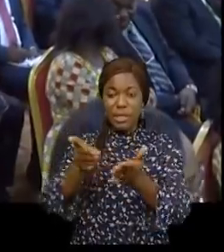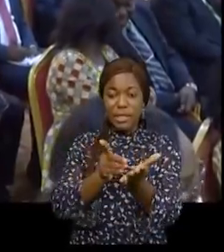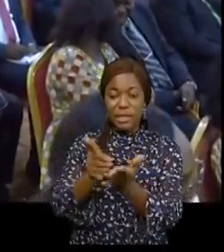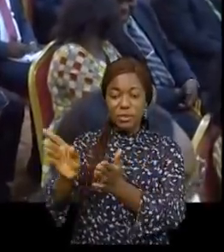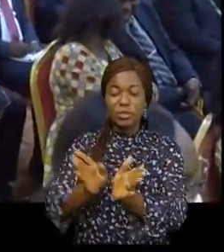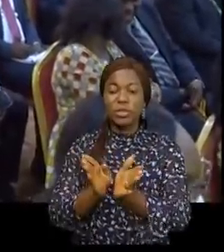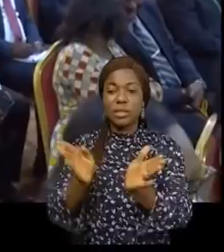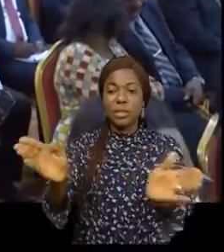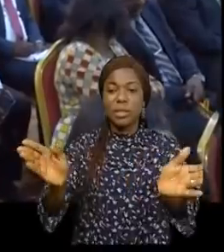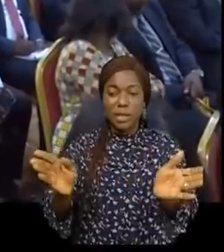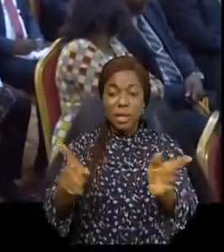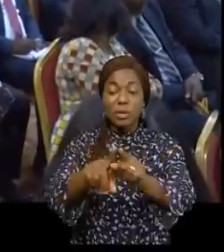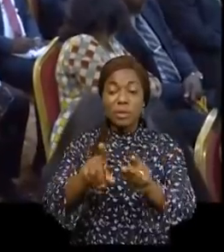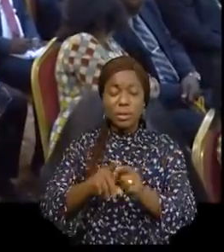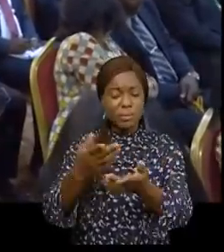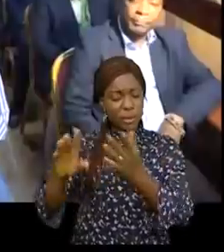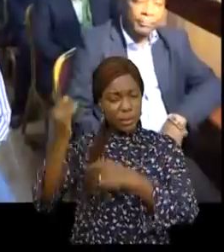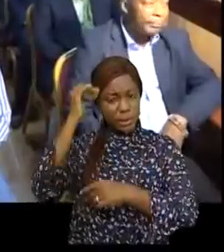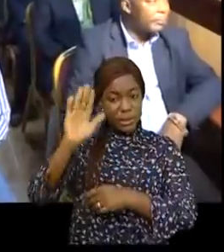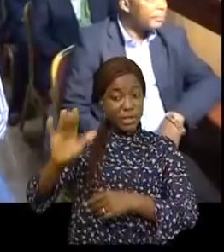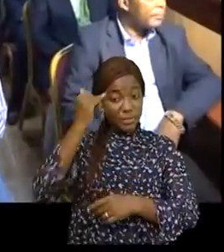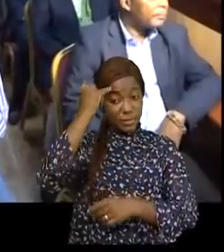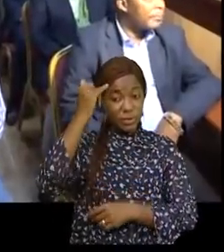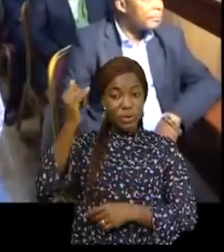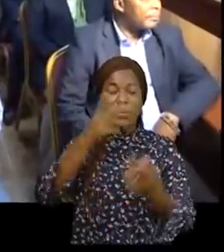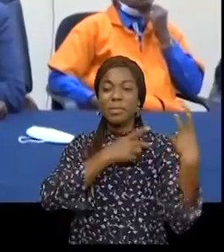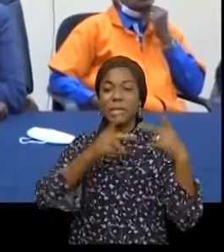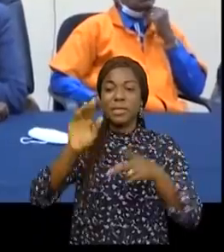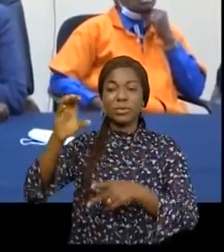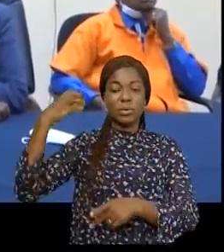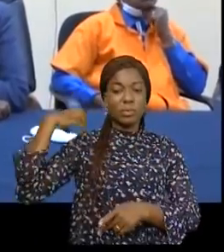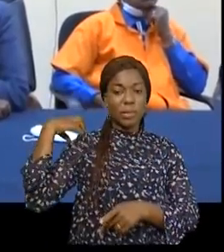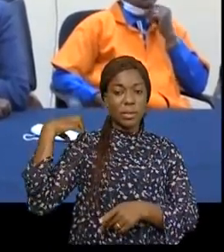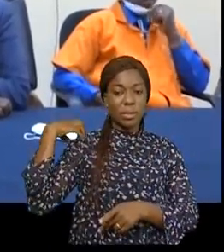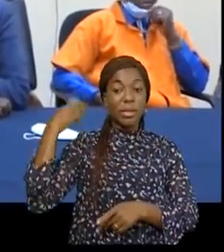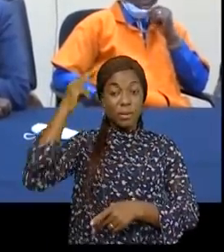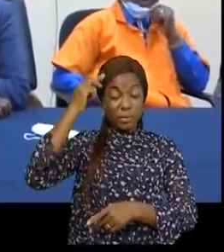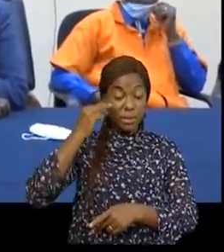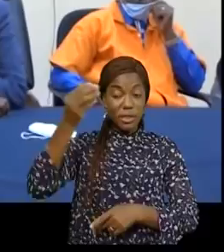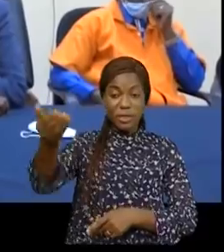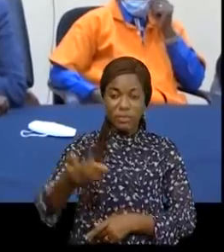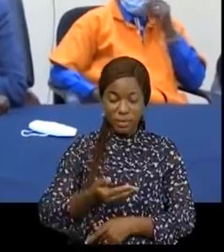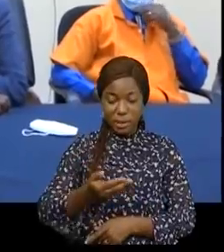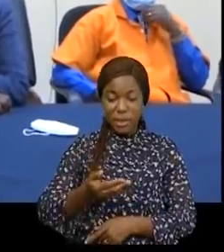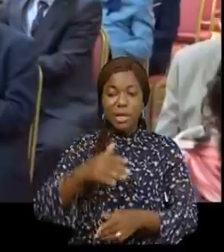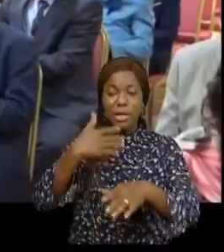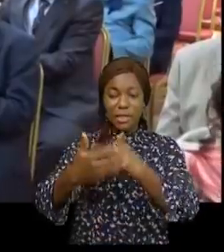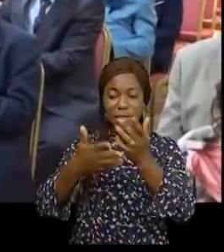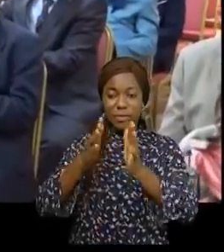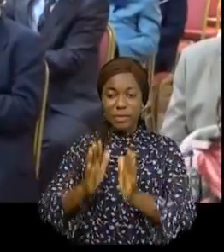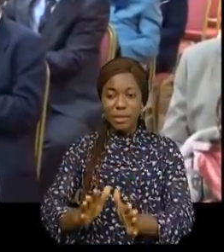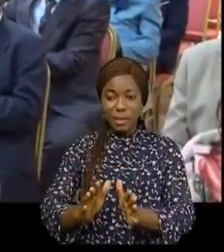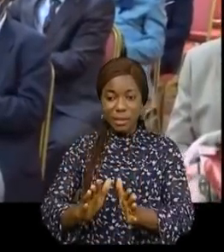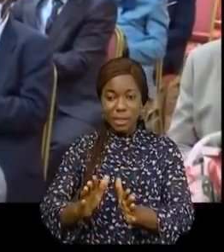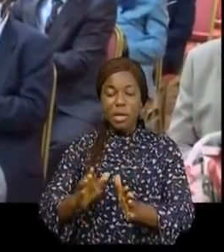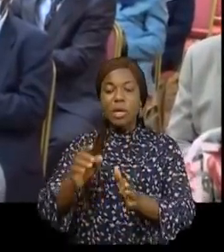générale. Partageant sa vision pour les infrastructures durant son mandat, Alexis Guissaro a invité les agents et cadres de l'office de